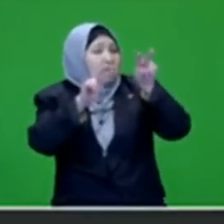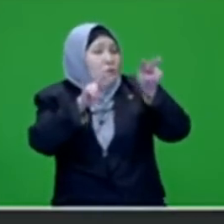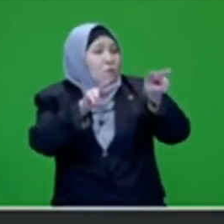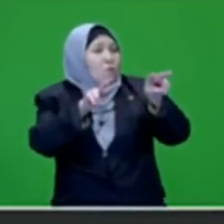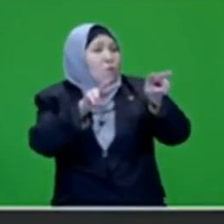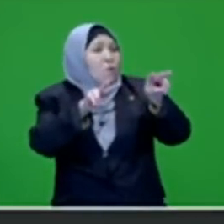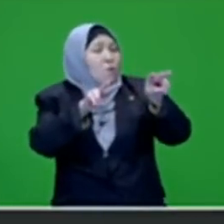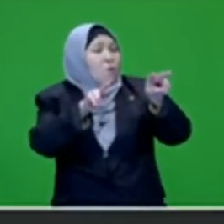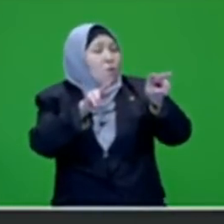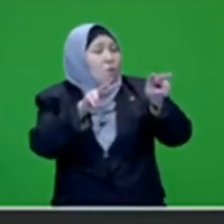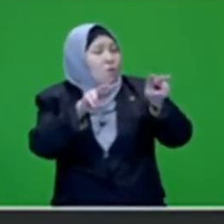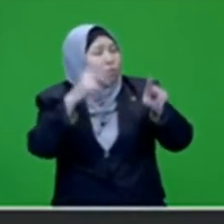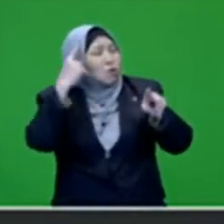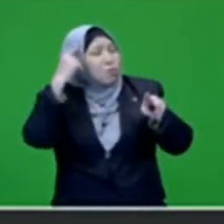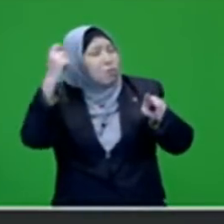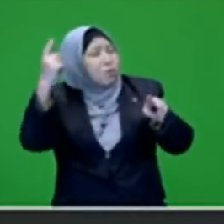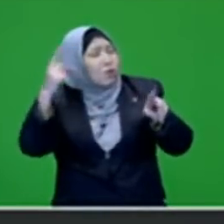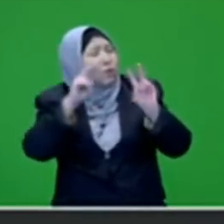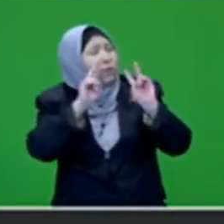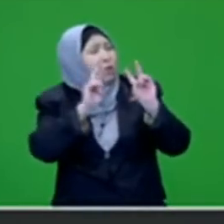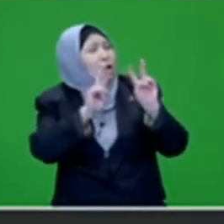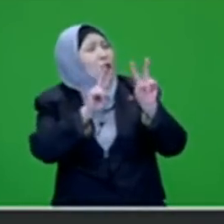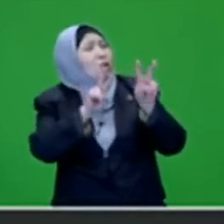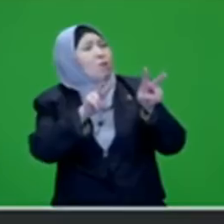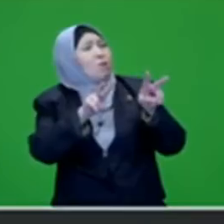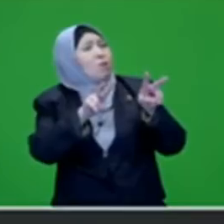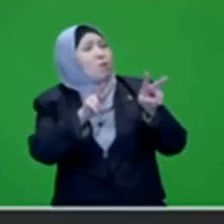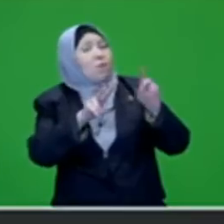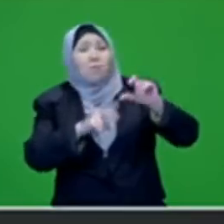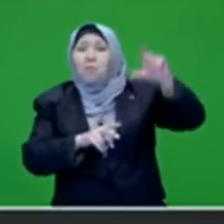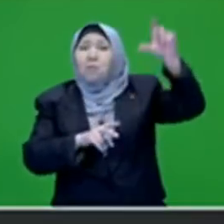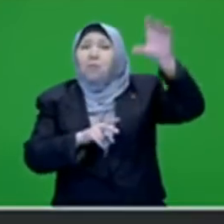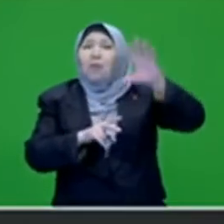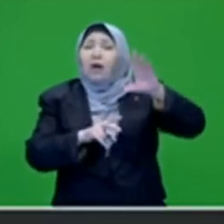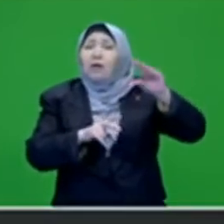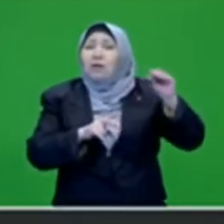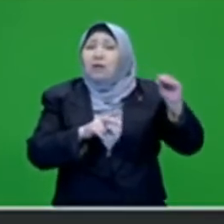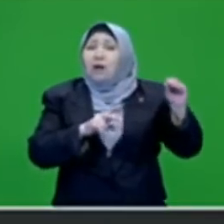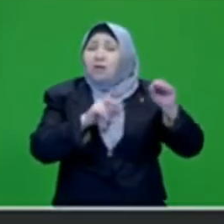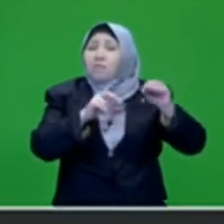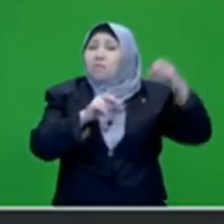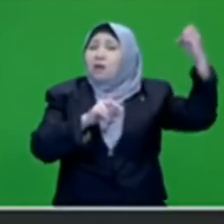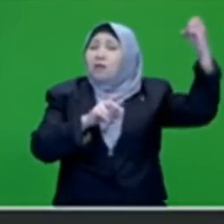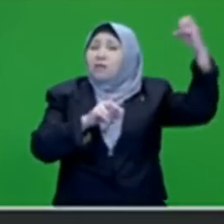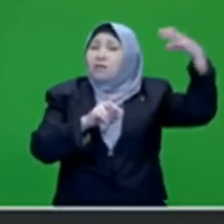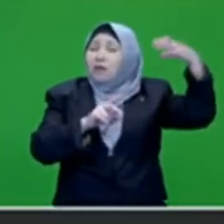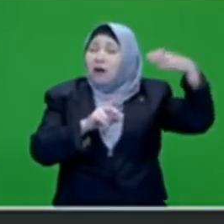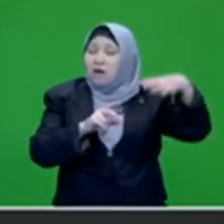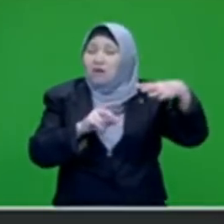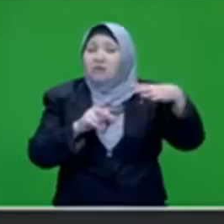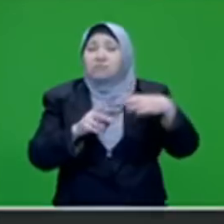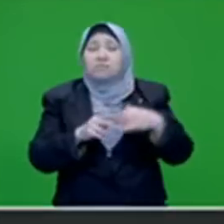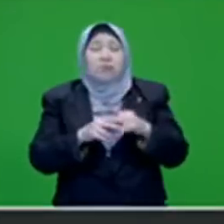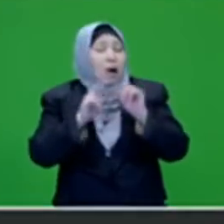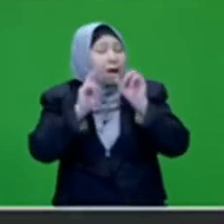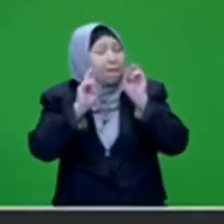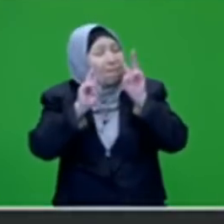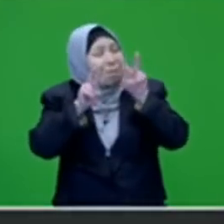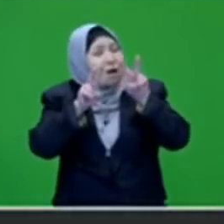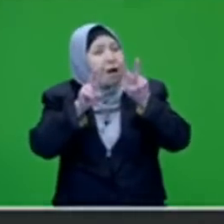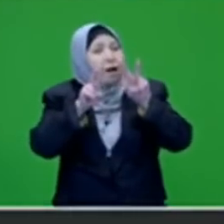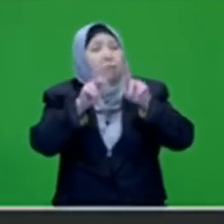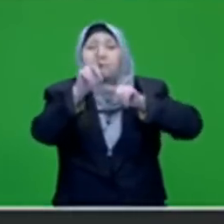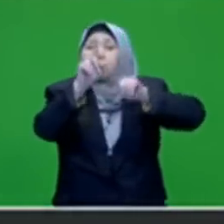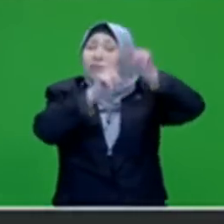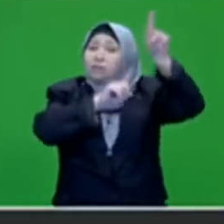asyara kawkaba wa syamsa wal qamara ra'aituhum li sajidin. Jadi 9